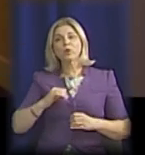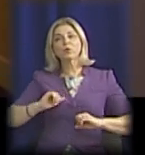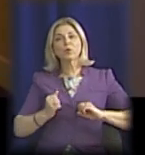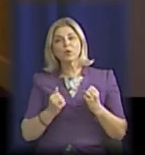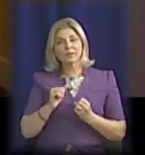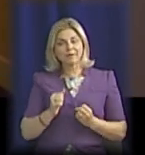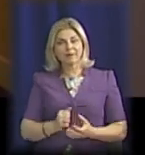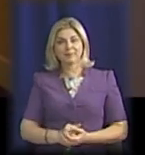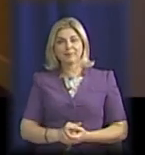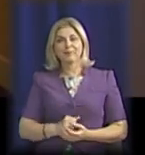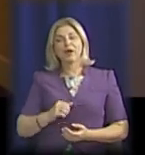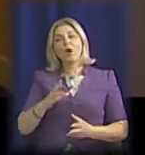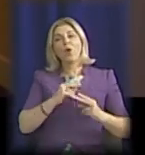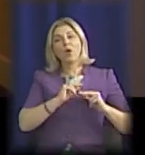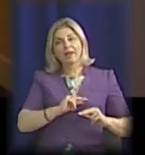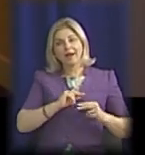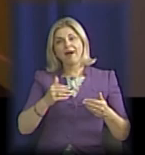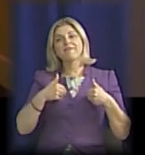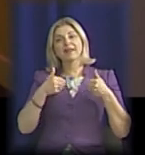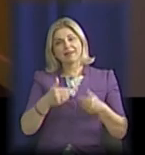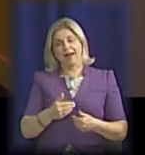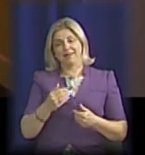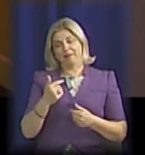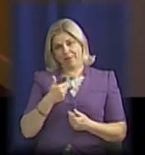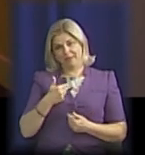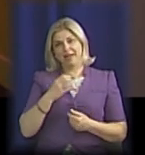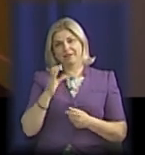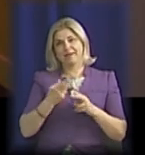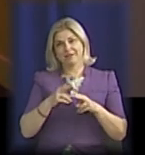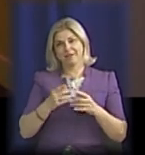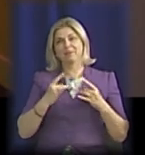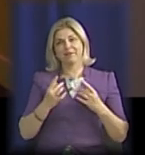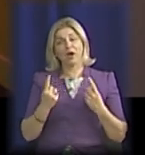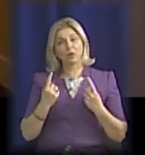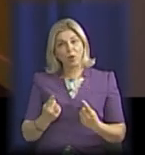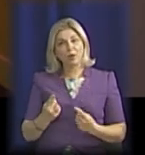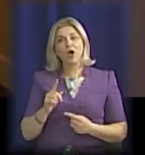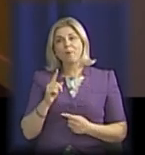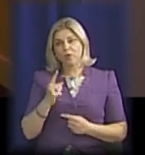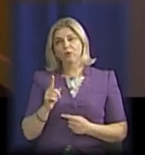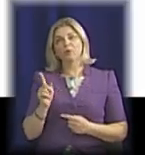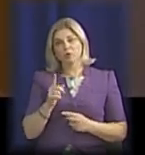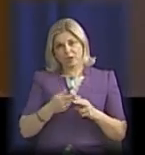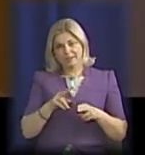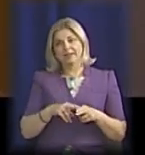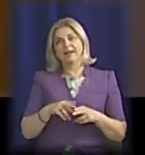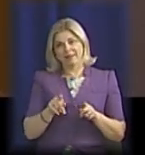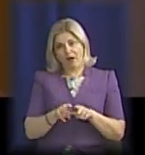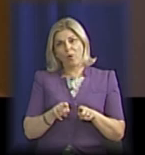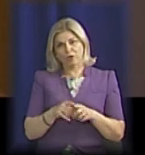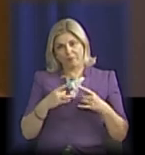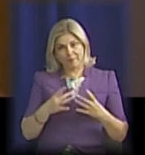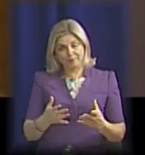друзів, колег вітали мене щиро з цим святом. Тому що я вважаю, що це і моє свято також. Ну, я вважаю,